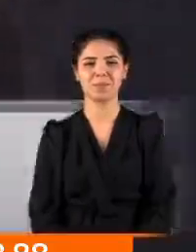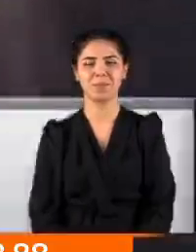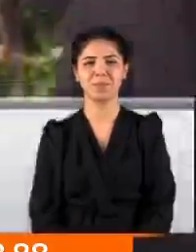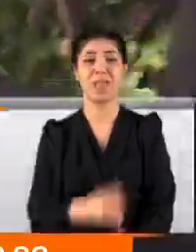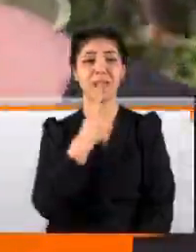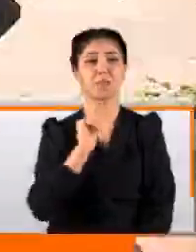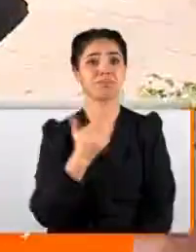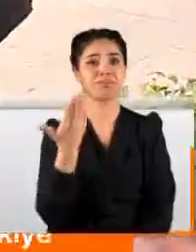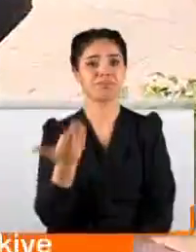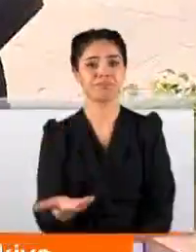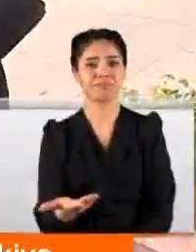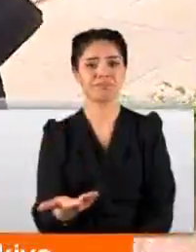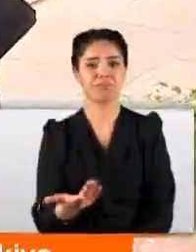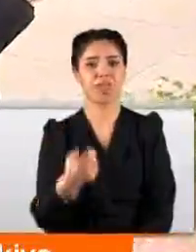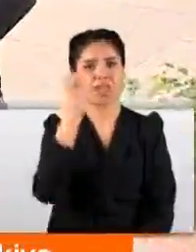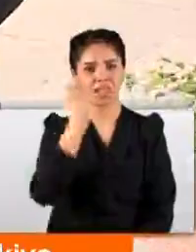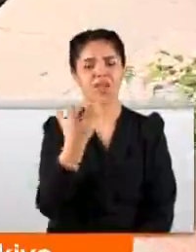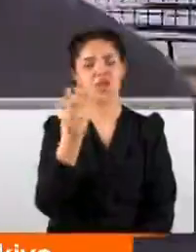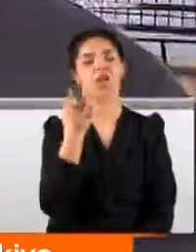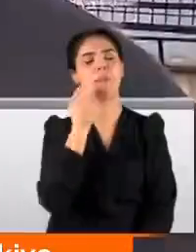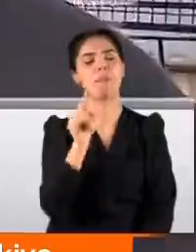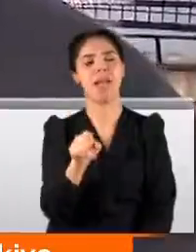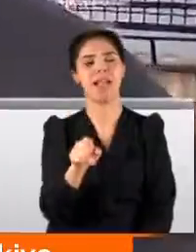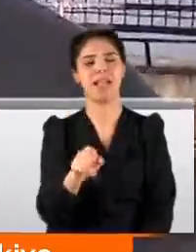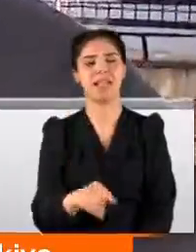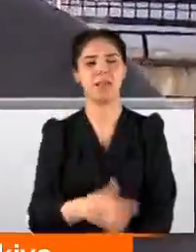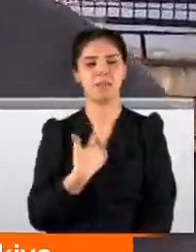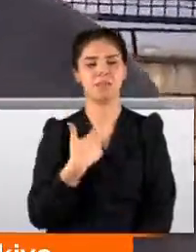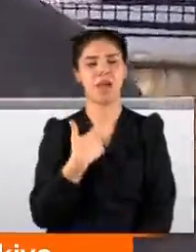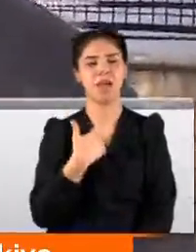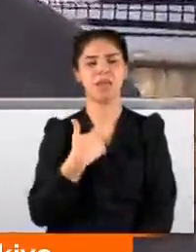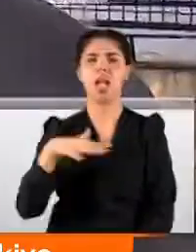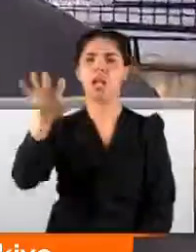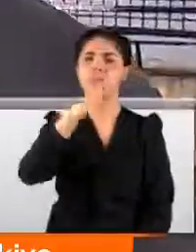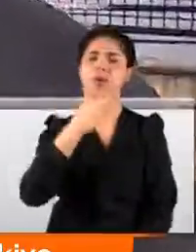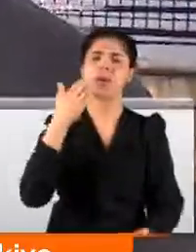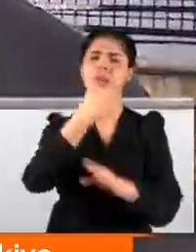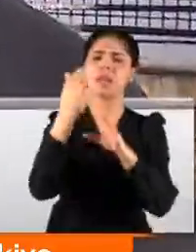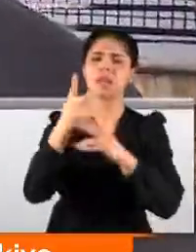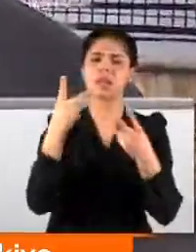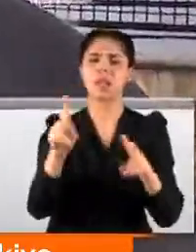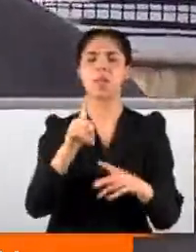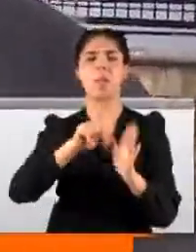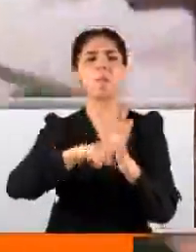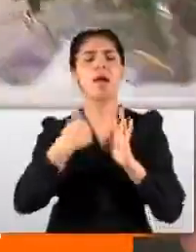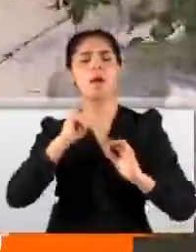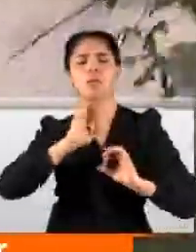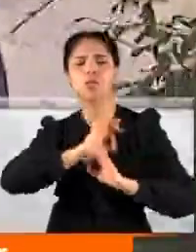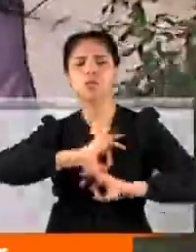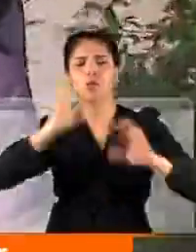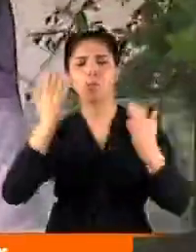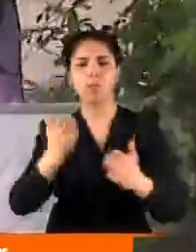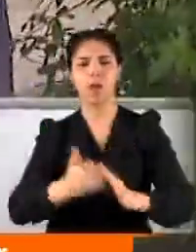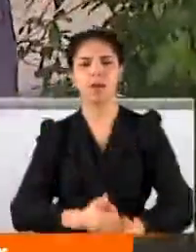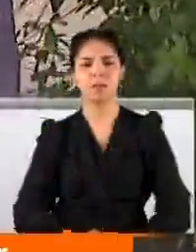Tadı çok güzel. Yani orijinal olduğu belli bence. Ne diyoruz? İddialıyız bu konuda. İstediğiniz yere gösterebilirsiniz yani. Öyle bir bal yani gerçekten.